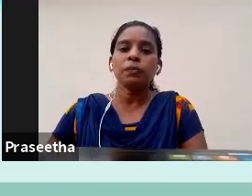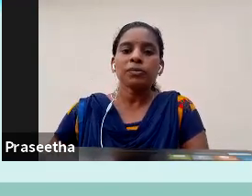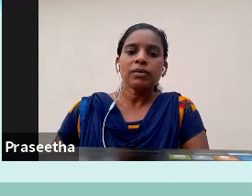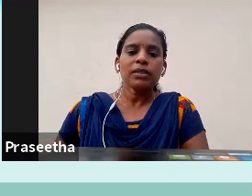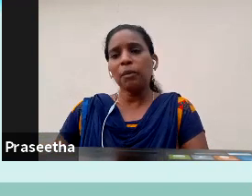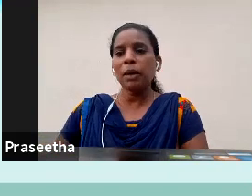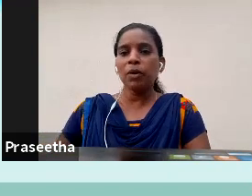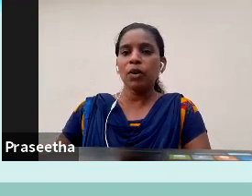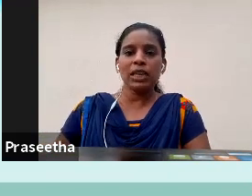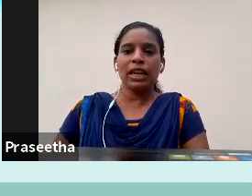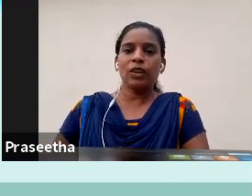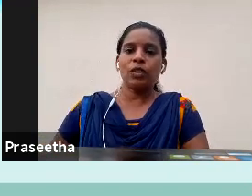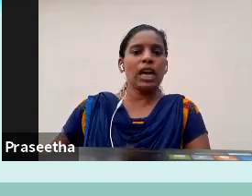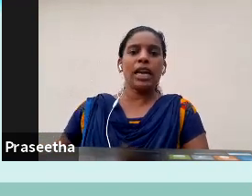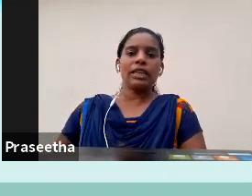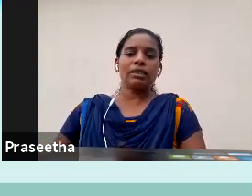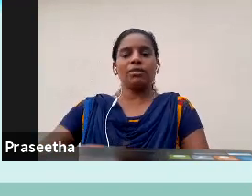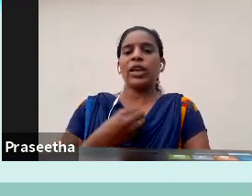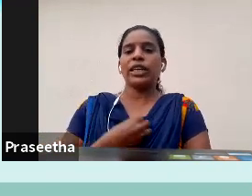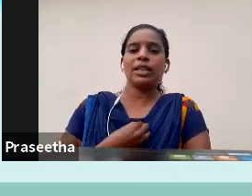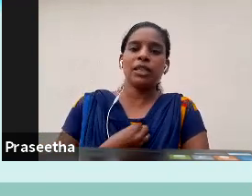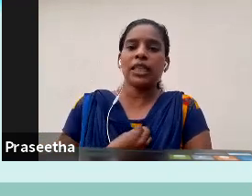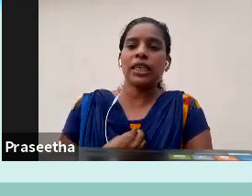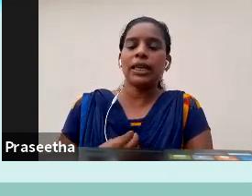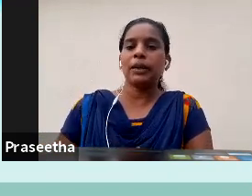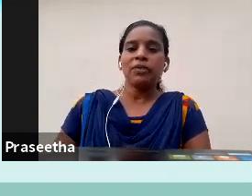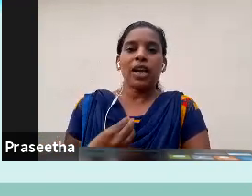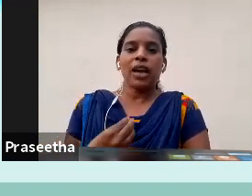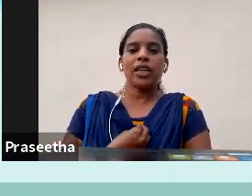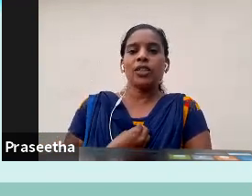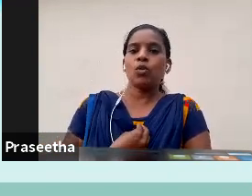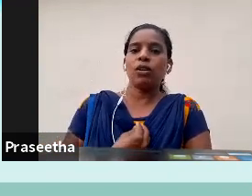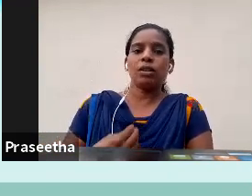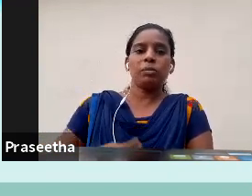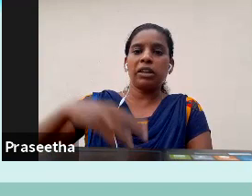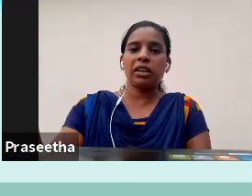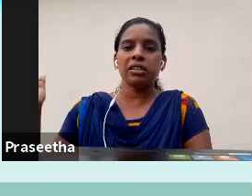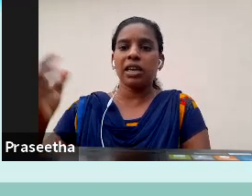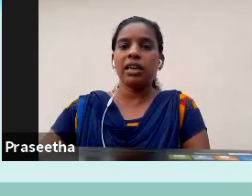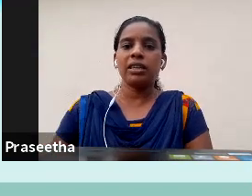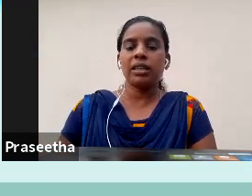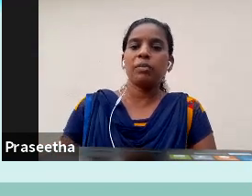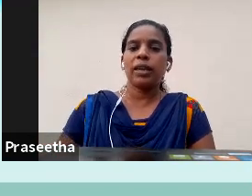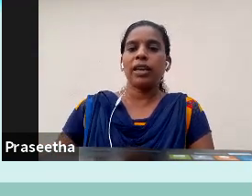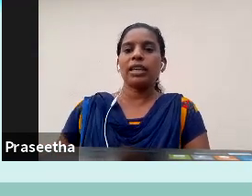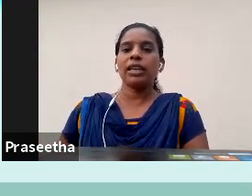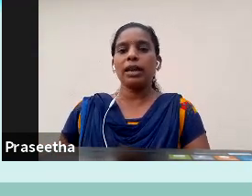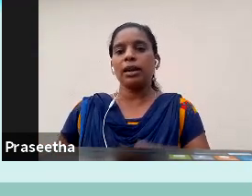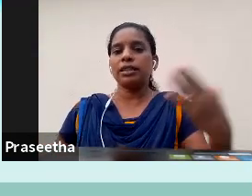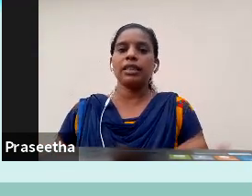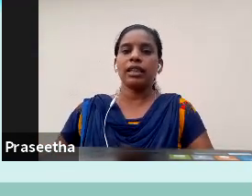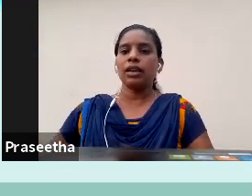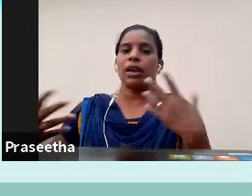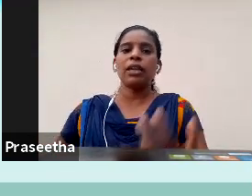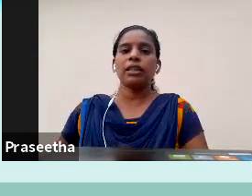നോക്കൂ, നമ്മളിപ്പോ സൈൻ ലാംഗ്വേജ്, ഞാൻ ഒരു എക്സാമ്പിൾ ഞാൻ തന്നെ എടുക്കാം. ഞാന് സ്കൂളിൽ ഭയങ്കരമായിട്ട് സൈൻ, എനിക്ക് ഭയങ്കര സൈൻ അറിയാം.